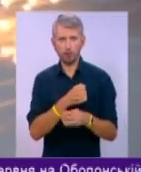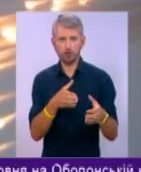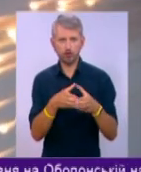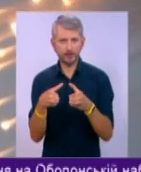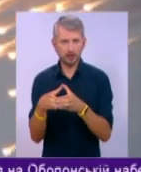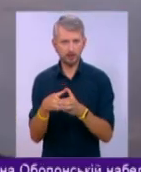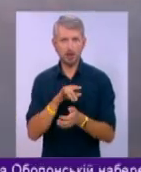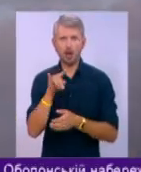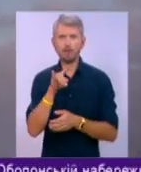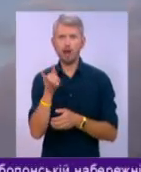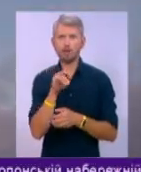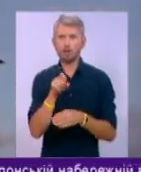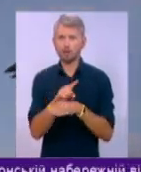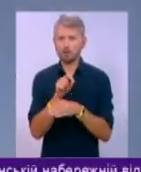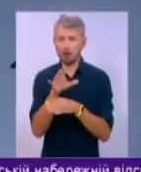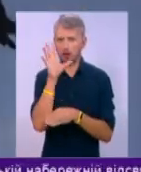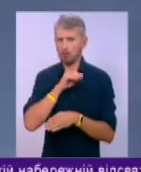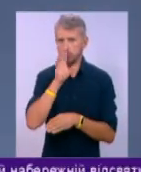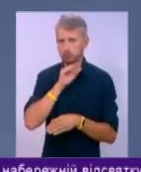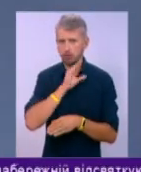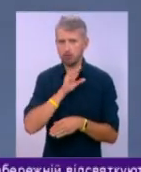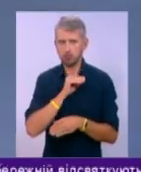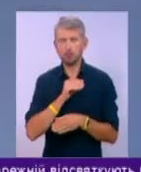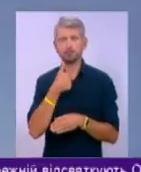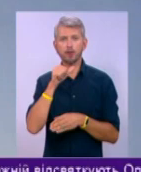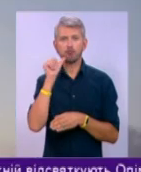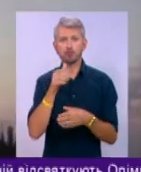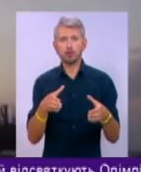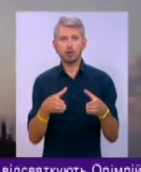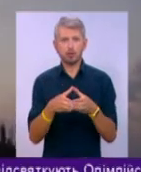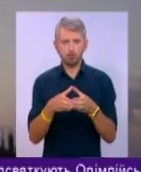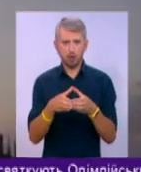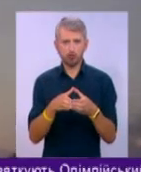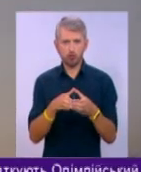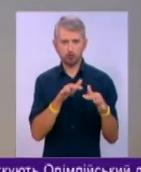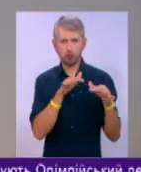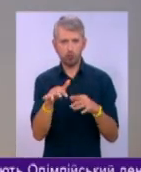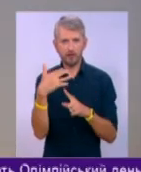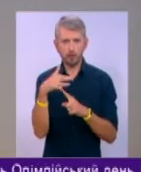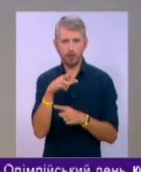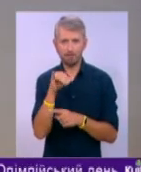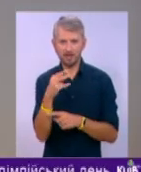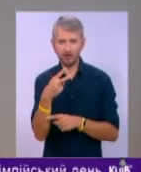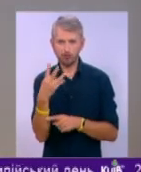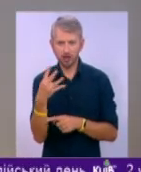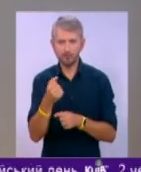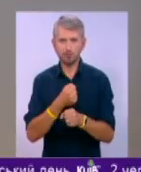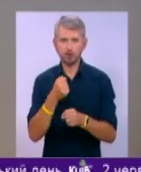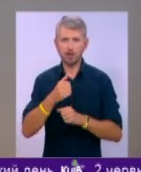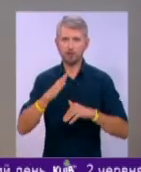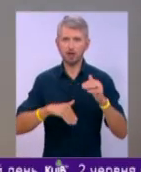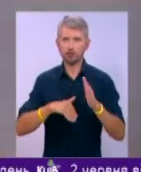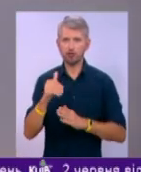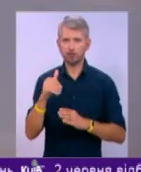частин. Авіація із завданнями впоралася. Напередодні екіпаж штурмових вертольотів Мі-24 відпрацювали